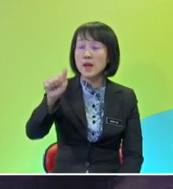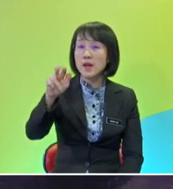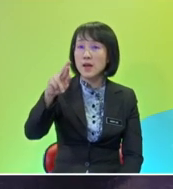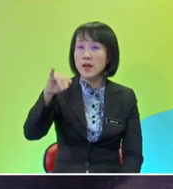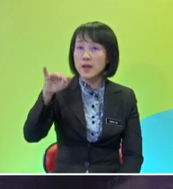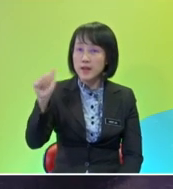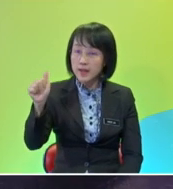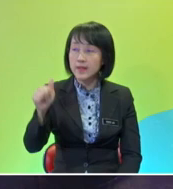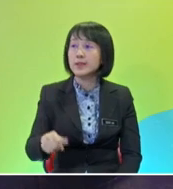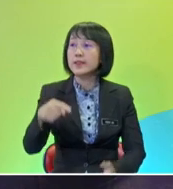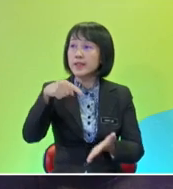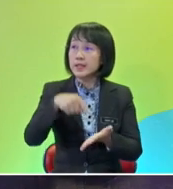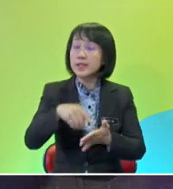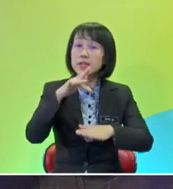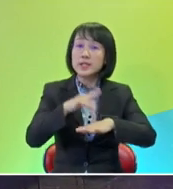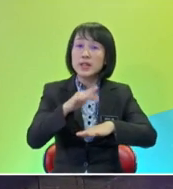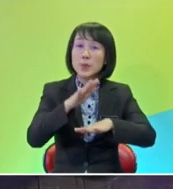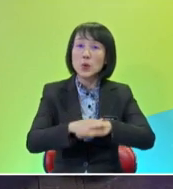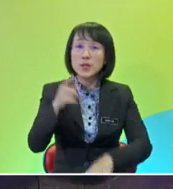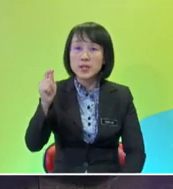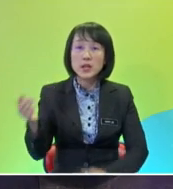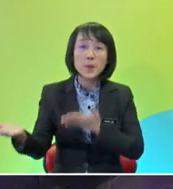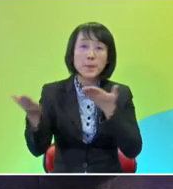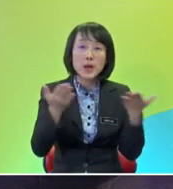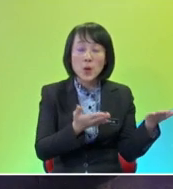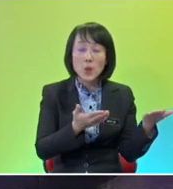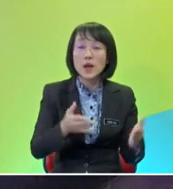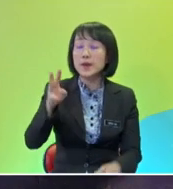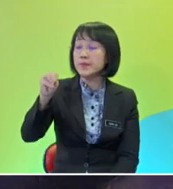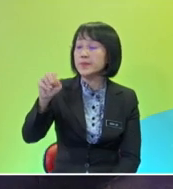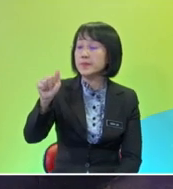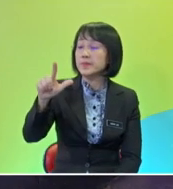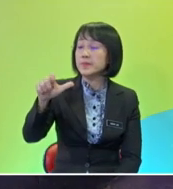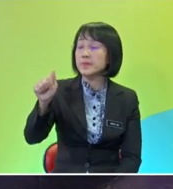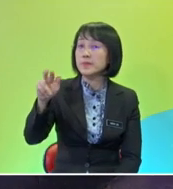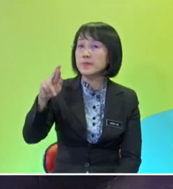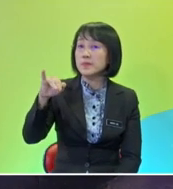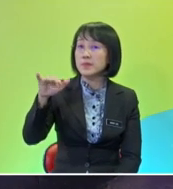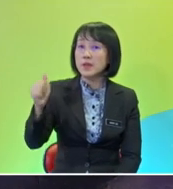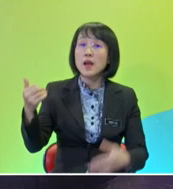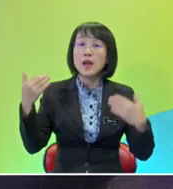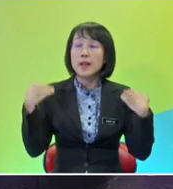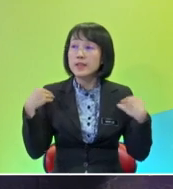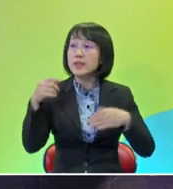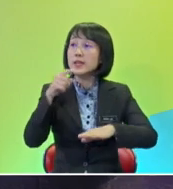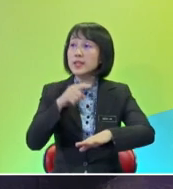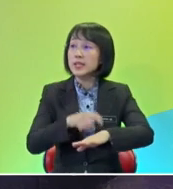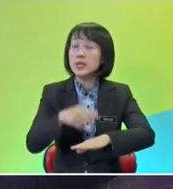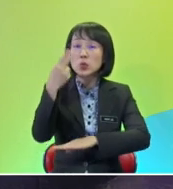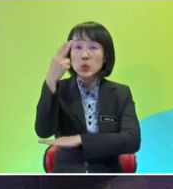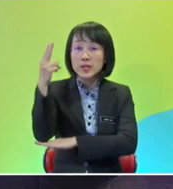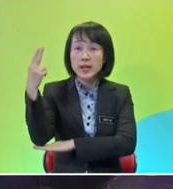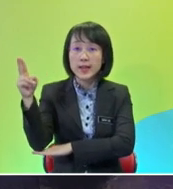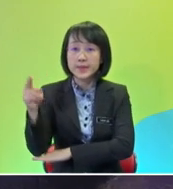Inilah pembawanya. Nyamuk tiruk lah pembawanya. Nyamuk tiruk. Nyamuk ni sering berada di hutan ya, cikgu? Ya, sebab dia cari anak